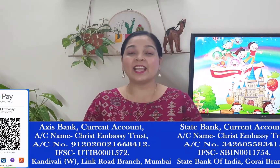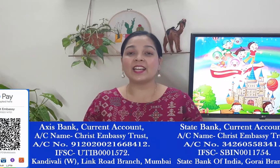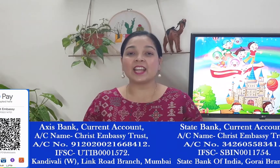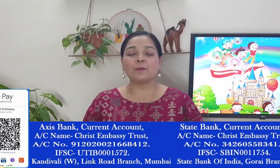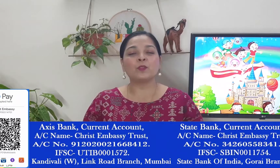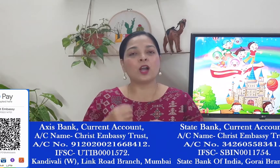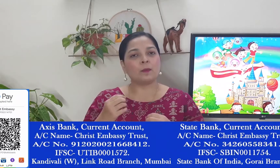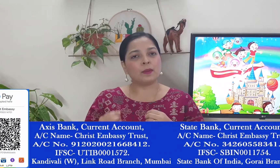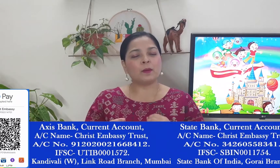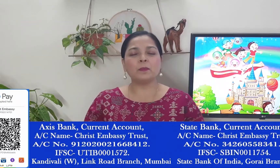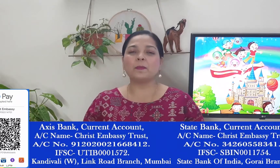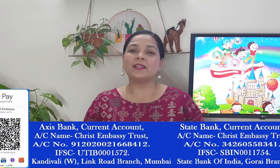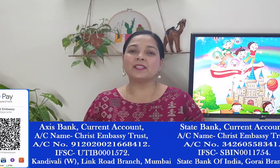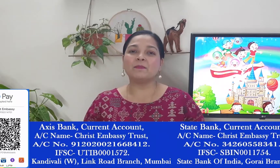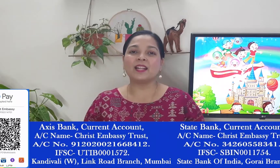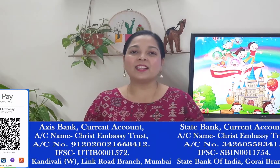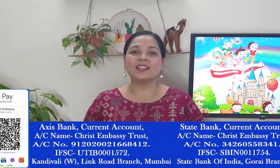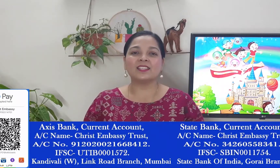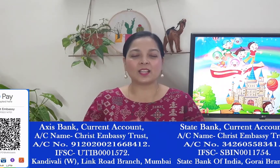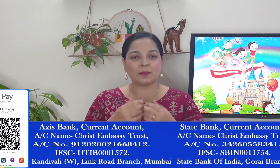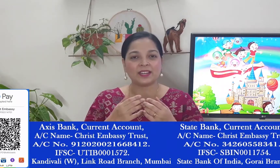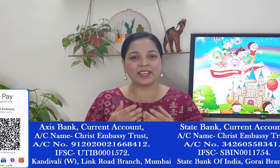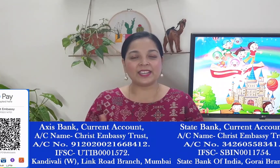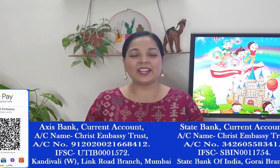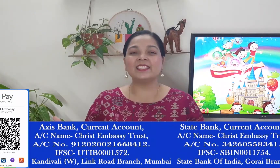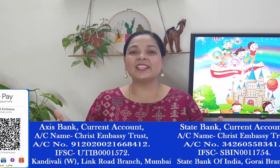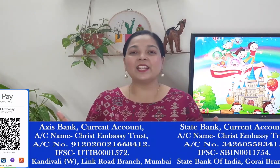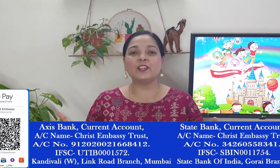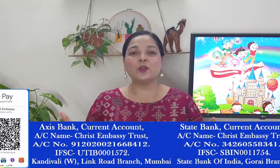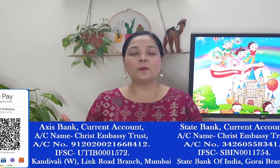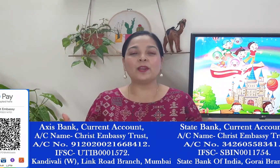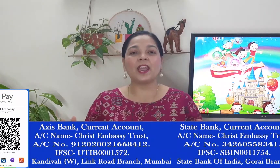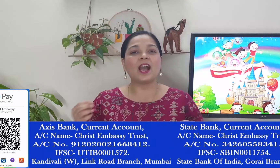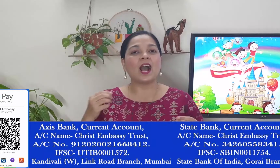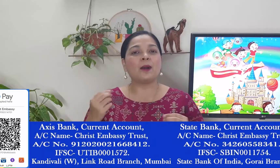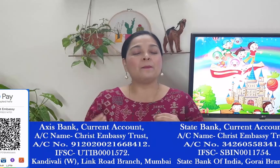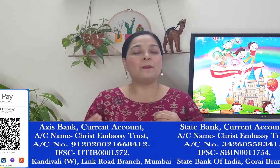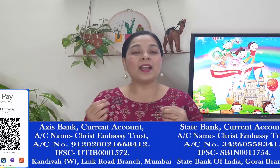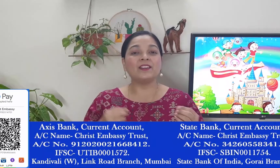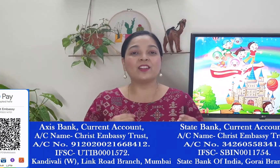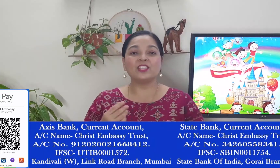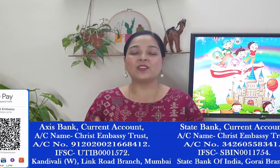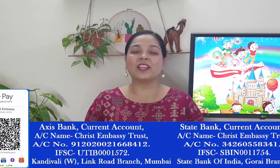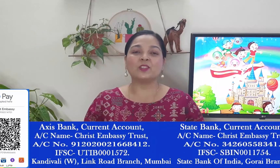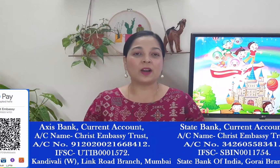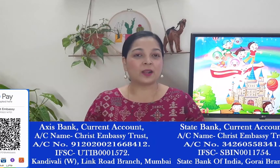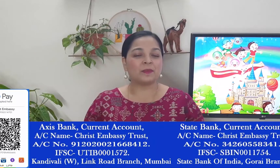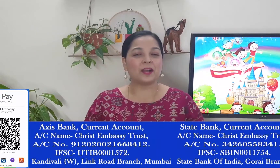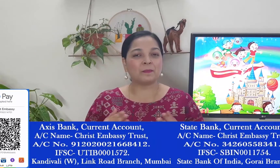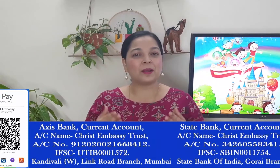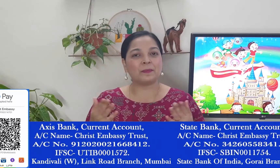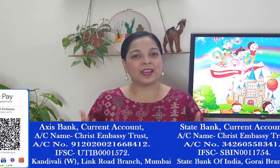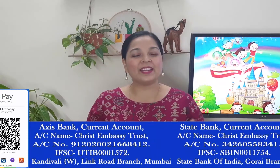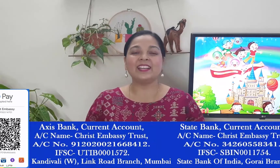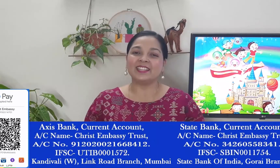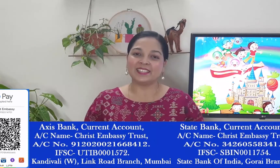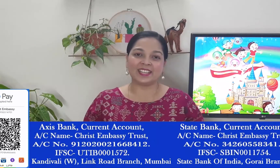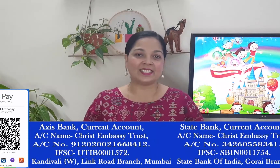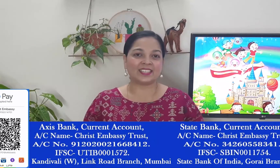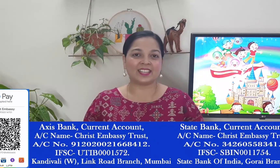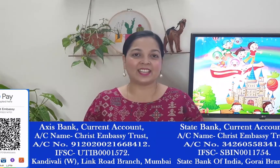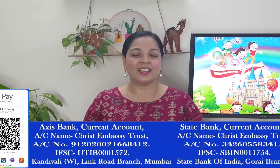आपल्या आई वडिलाशी बोलू शकता आणि ऑनलाईन ट्रान्सफर करू शकता. बँकेची डिटेल्स खाली स्क्रीनवर दिलेली